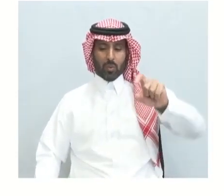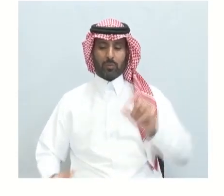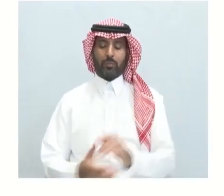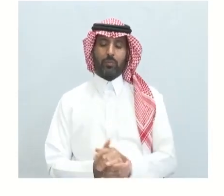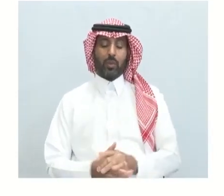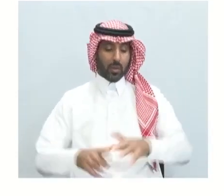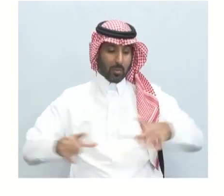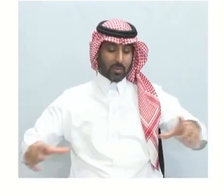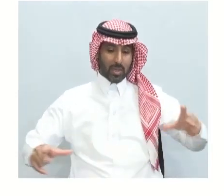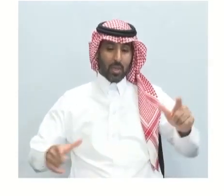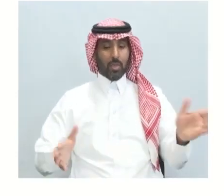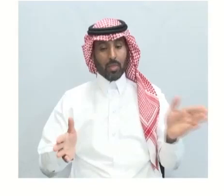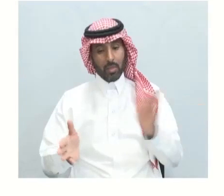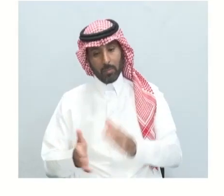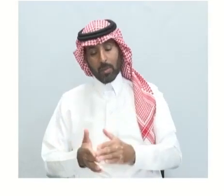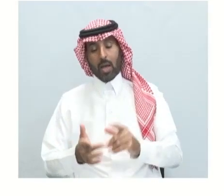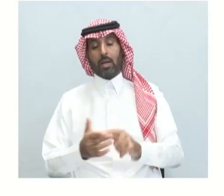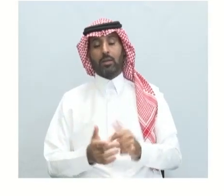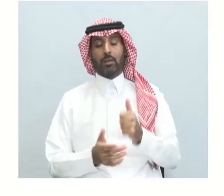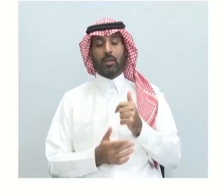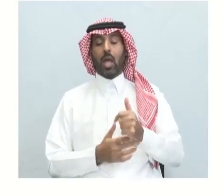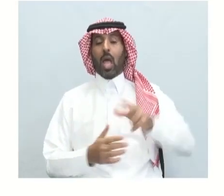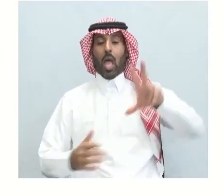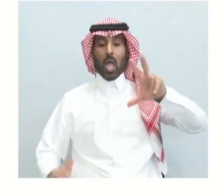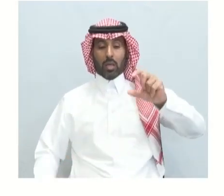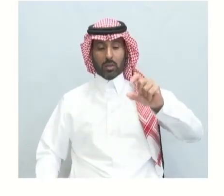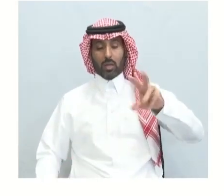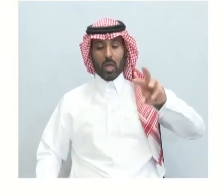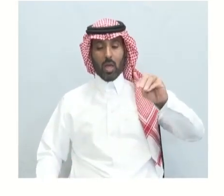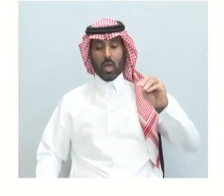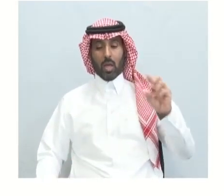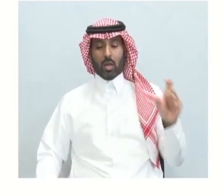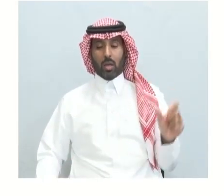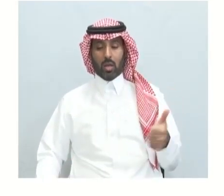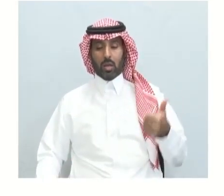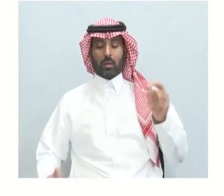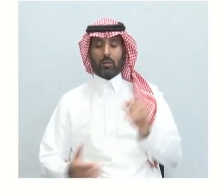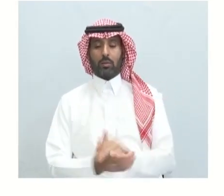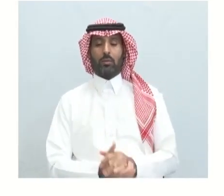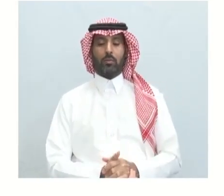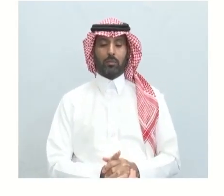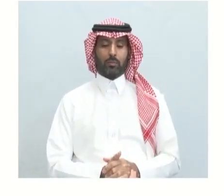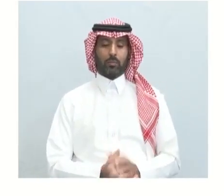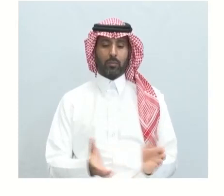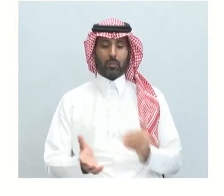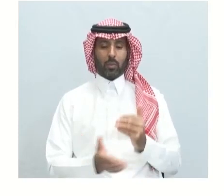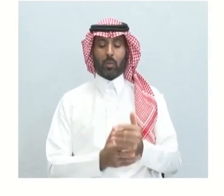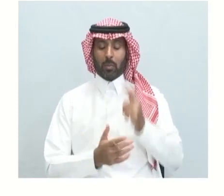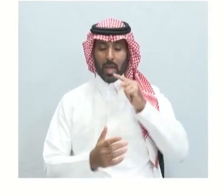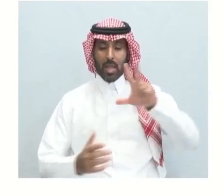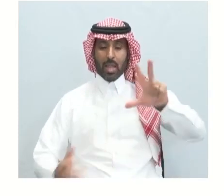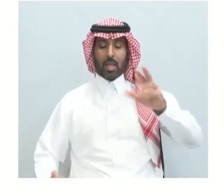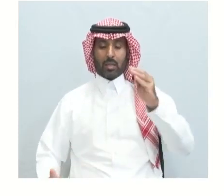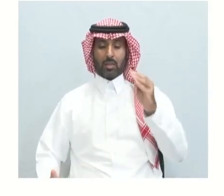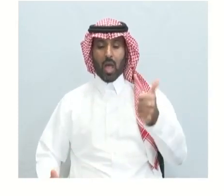ثم الدهناء ومساحتها تقارب 45000 ك مربع ثم الجافوره